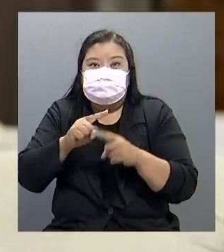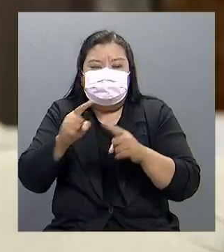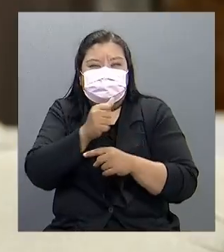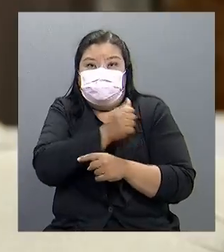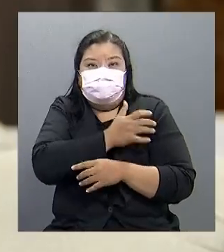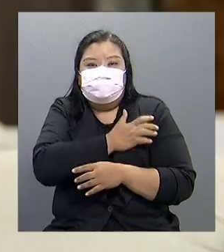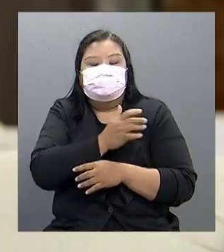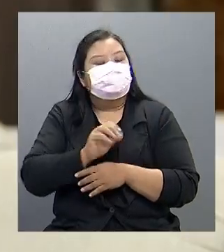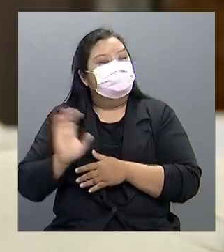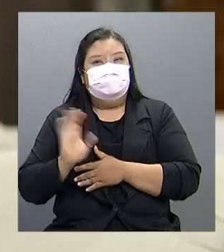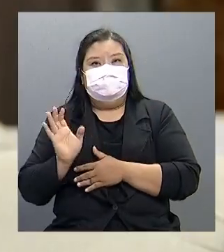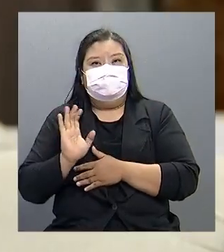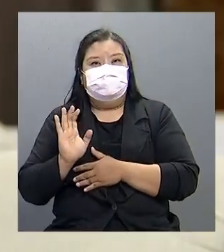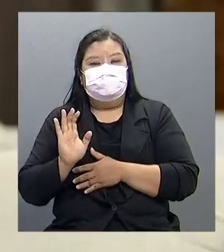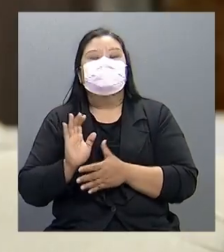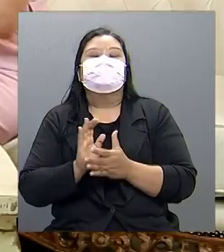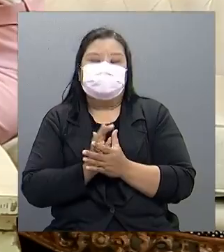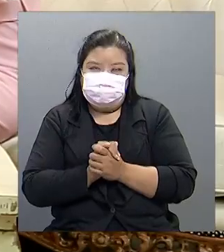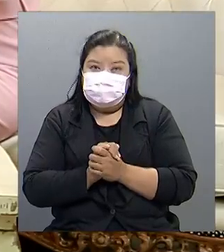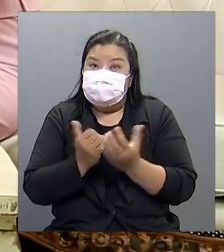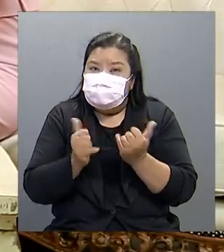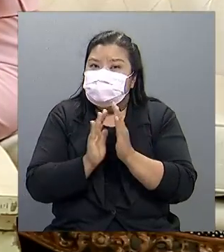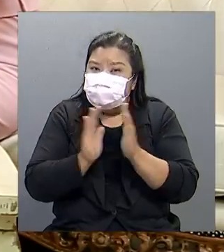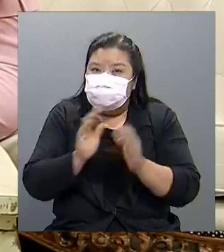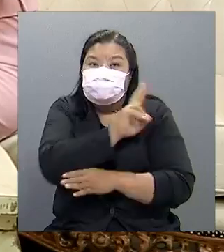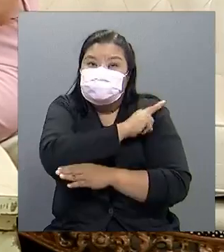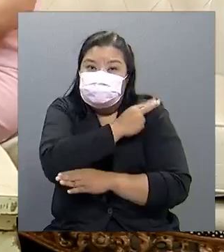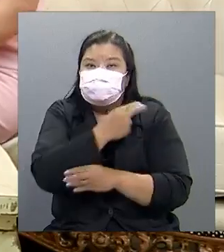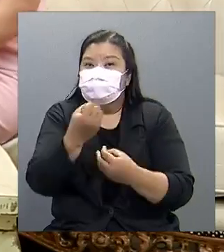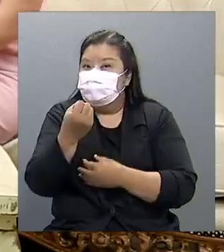องขอบคุณคุณหมอมากนะคะที่มาให้คำแนะนำดีๆด้วยค่ะขอบคุณค่ะ ขอบคุณครับ